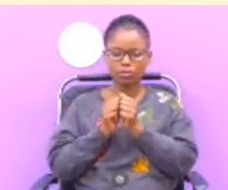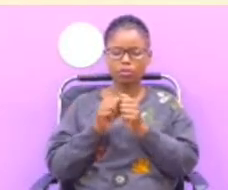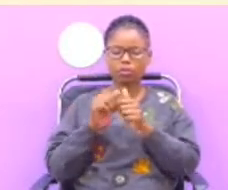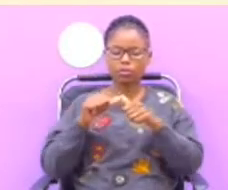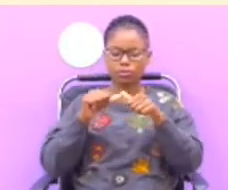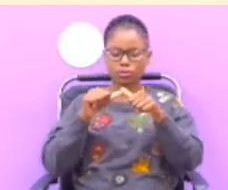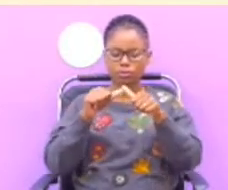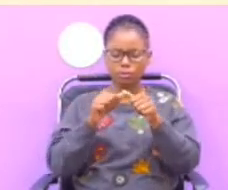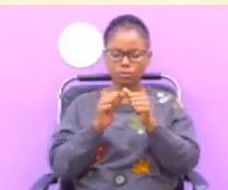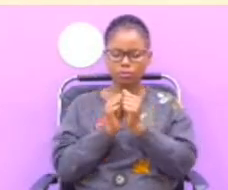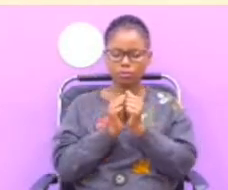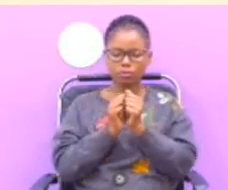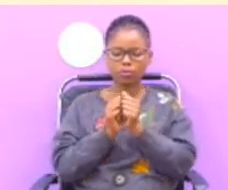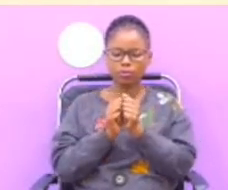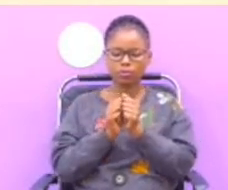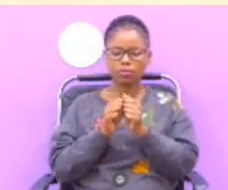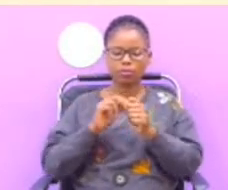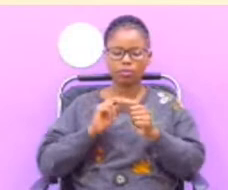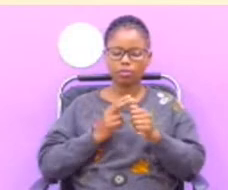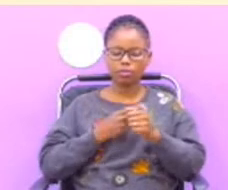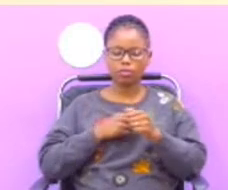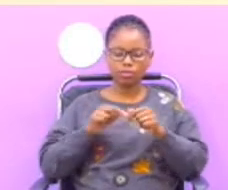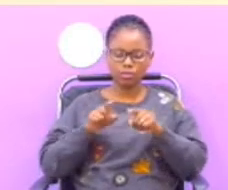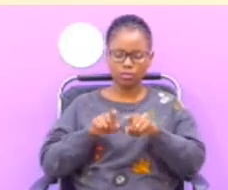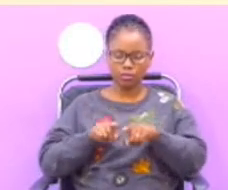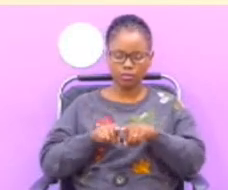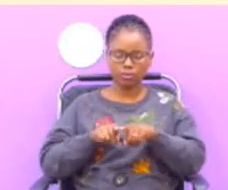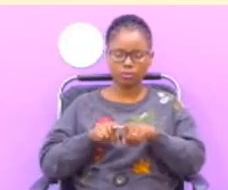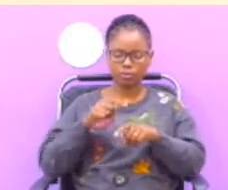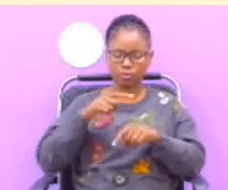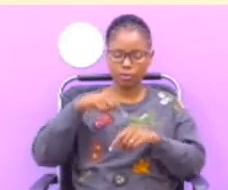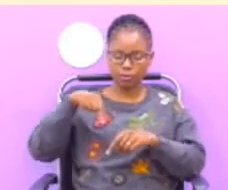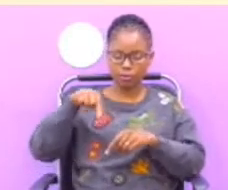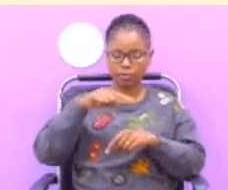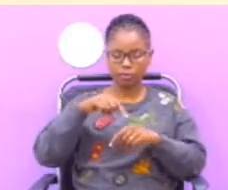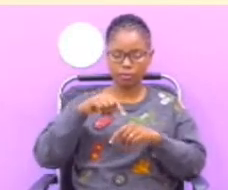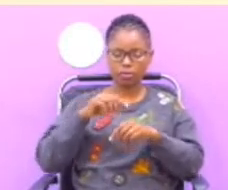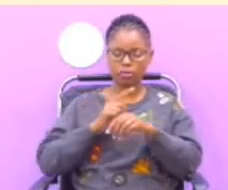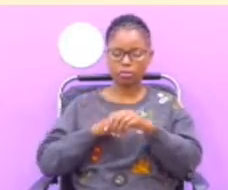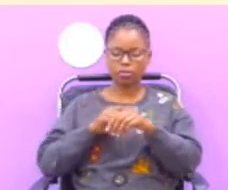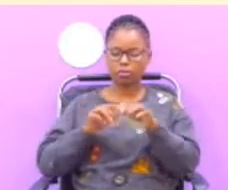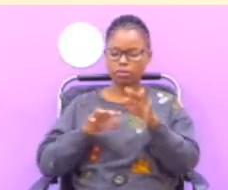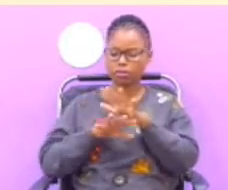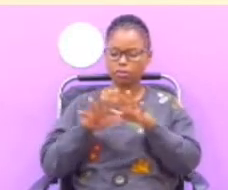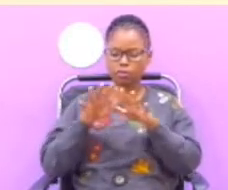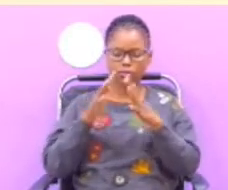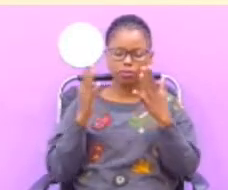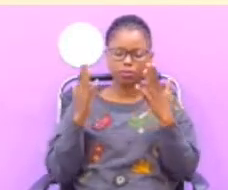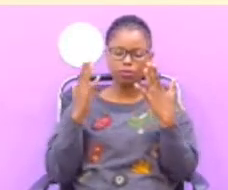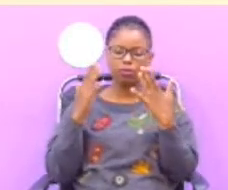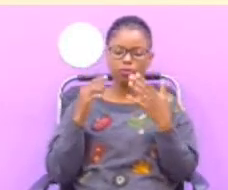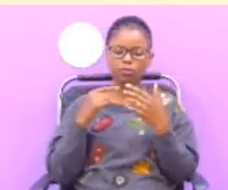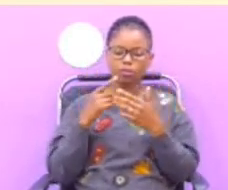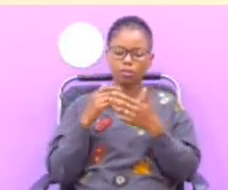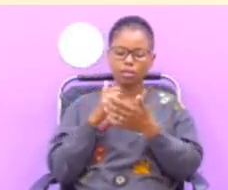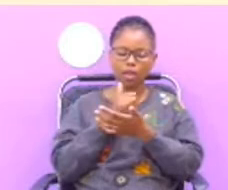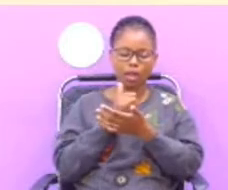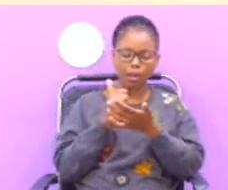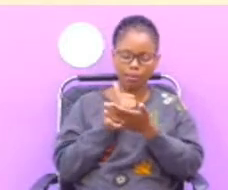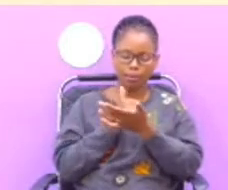ĩroikara na inyuĩ, ĩrogĩa na ithuĩ na ĩroikara na ithuĩ rĩu na hingo ciothe tene na tene, na ithuothe